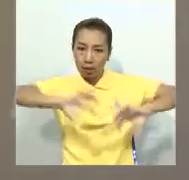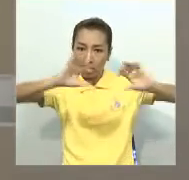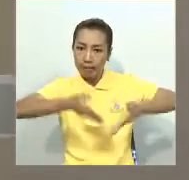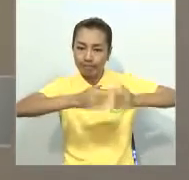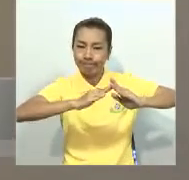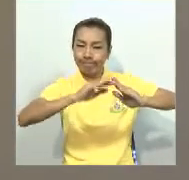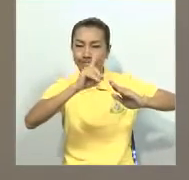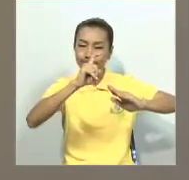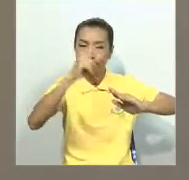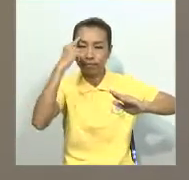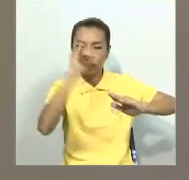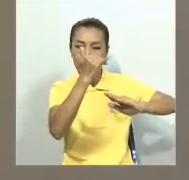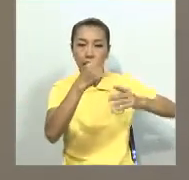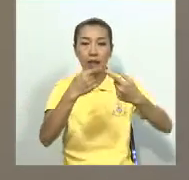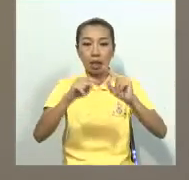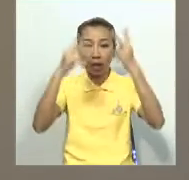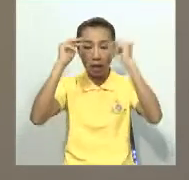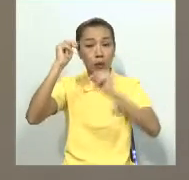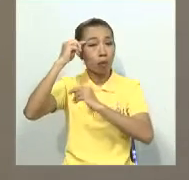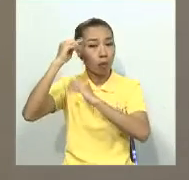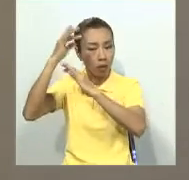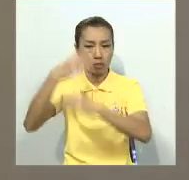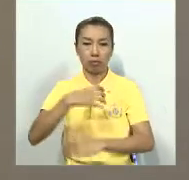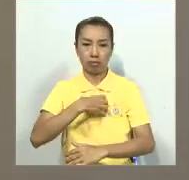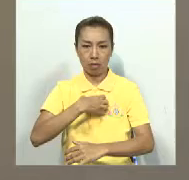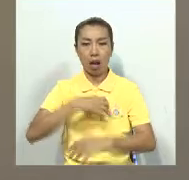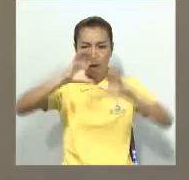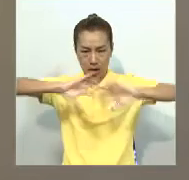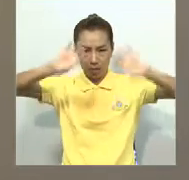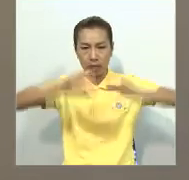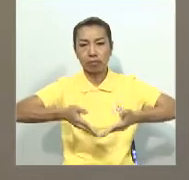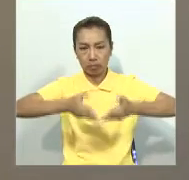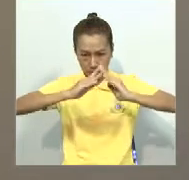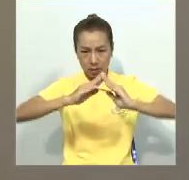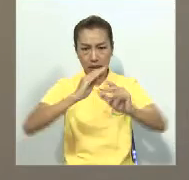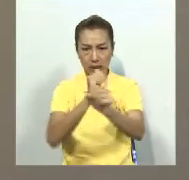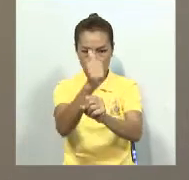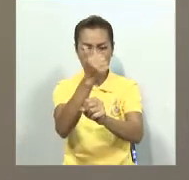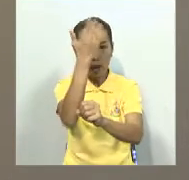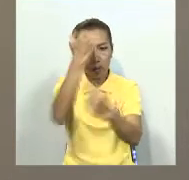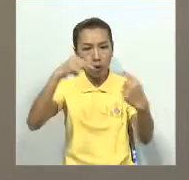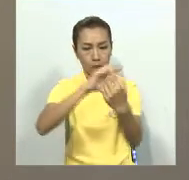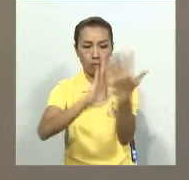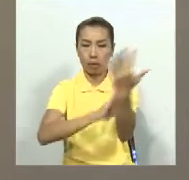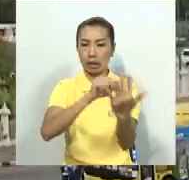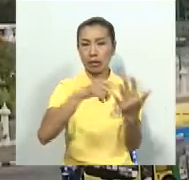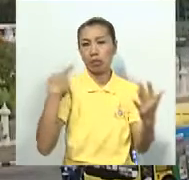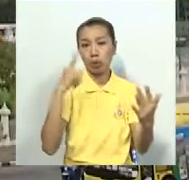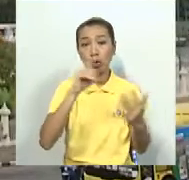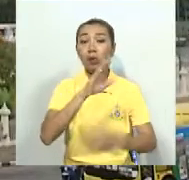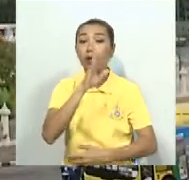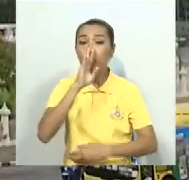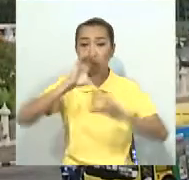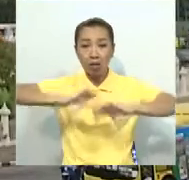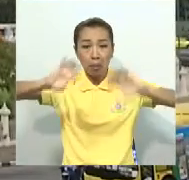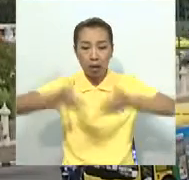รัฐบาลได้ว่ายังคาดหวังแล้วก็มุ่งหวังให้มีการจัดตั้งรัฐบาลได้เพื่อประโยชน์ของประเทศซึ่งหากจัดตั้ง